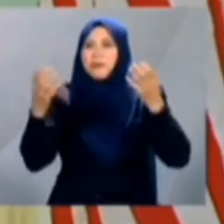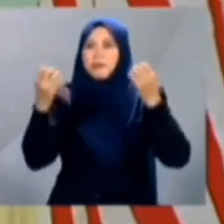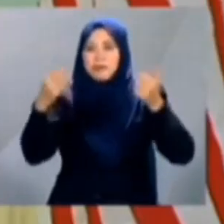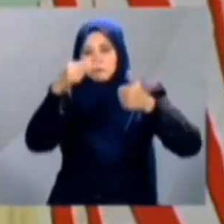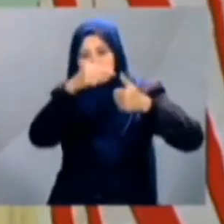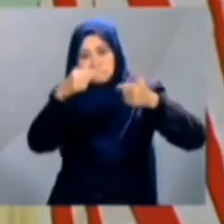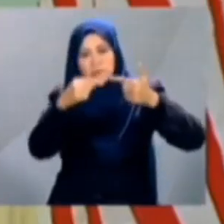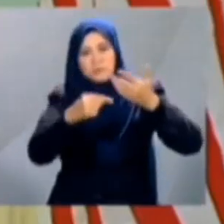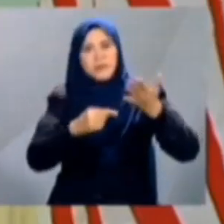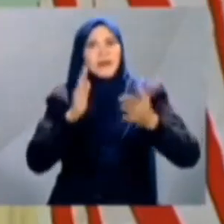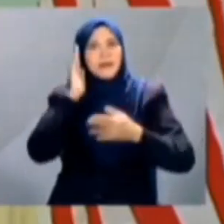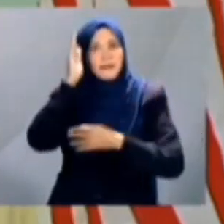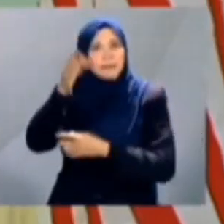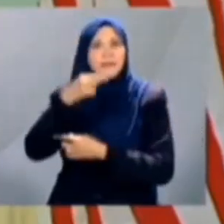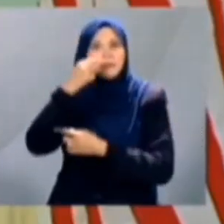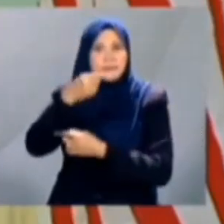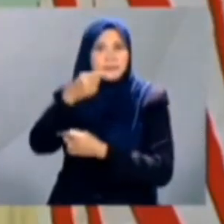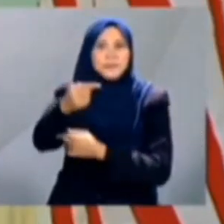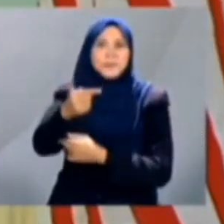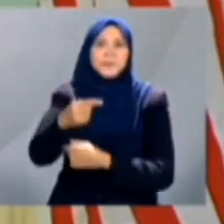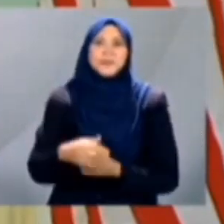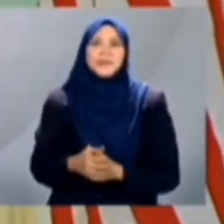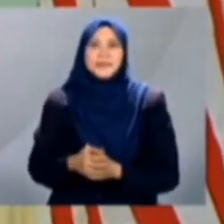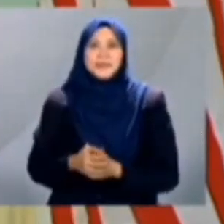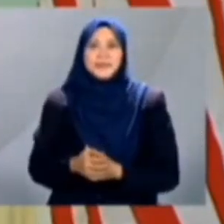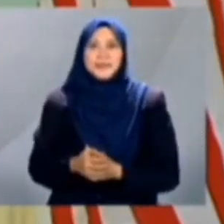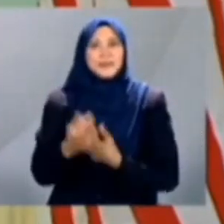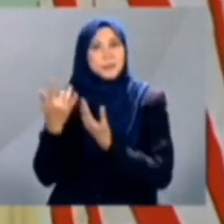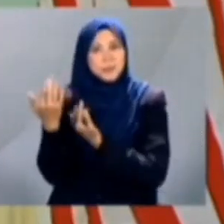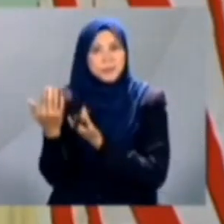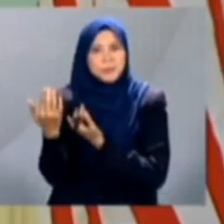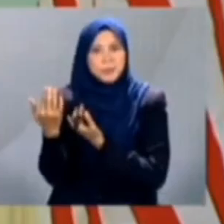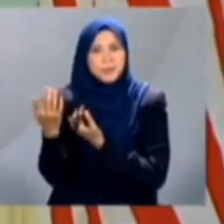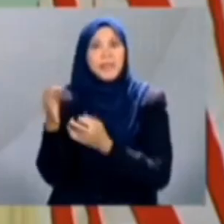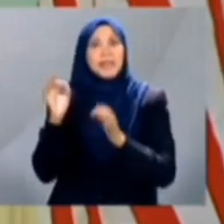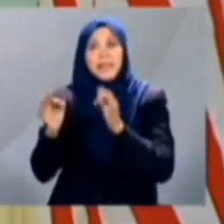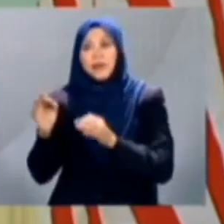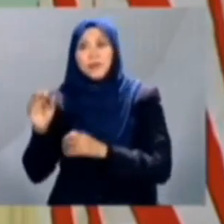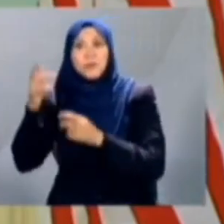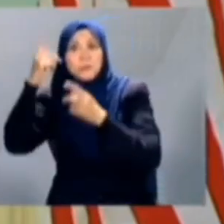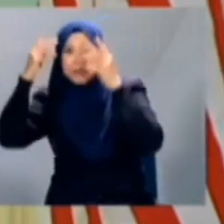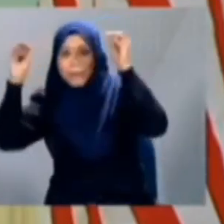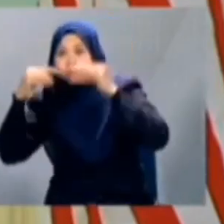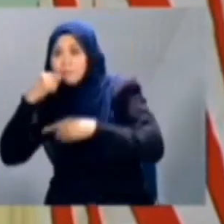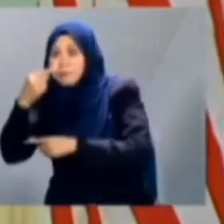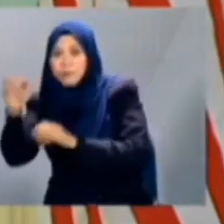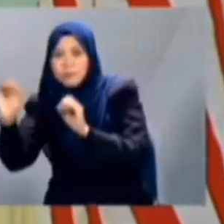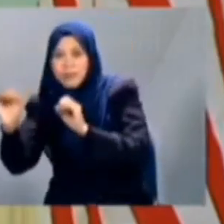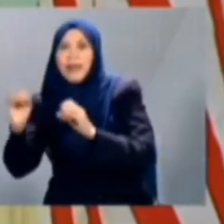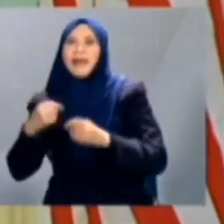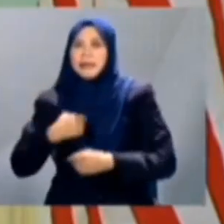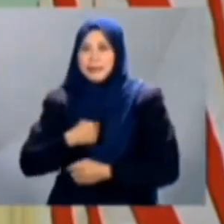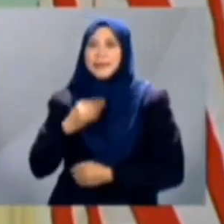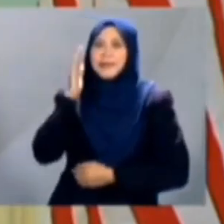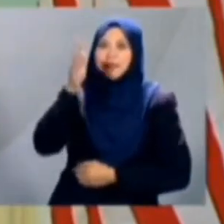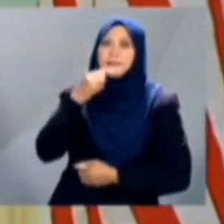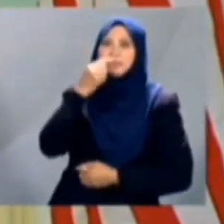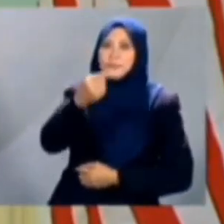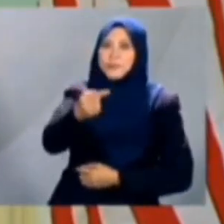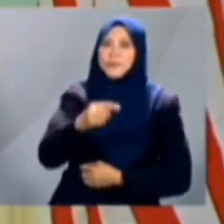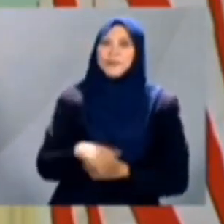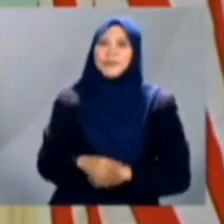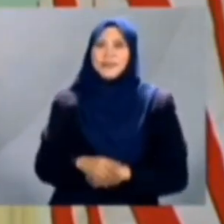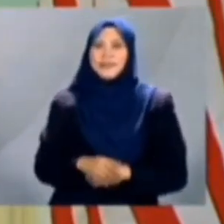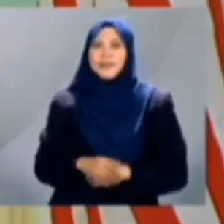kau yang mungkin akan disebut sedikit tunggulah lebih itu kalau tak sebut Bugis Bone Oke untuk orang